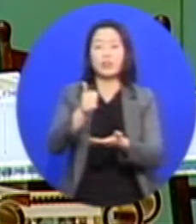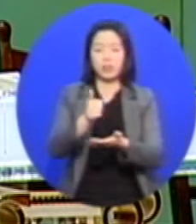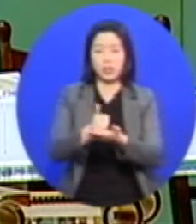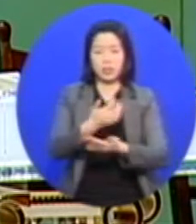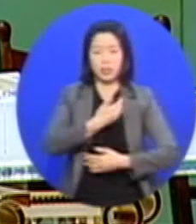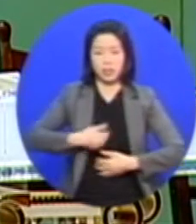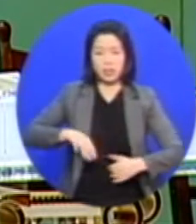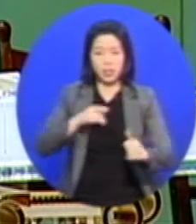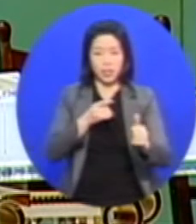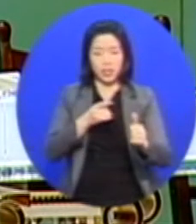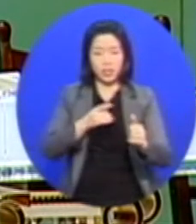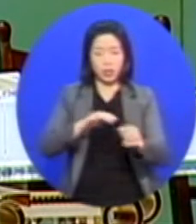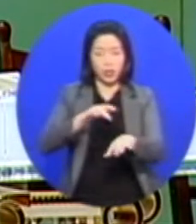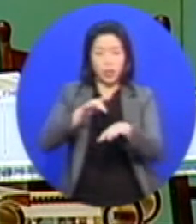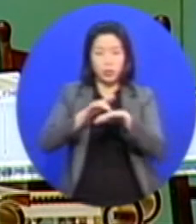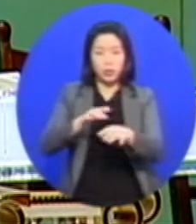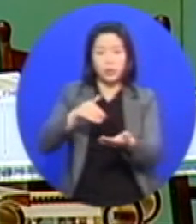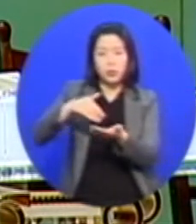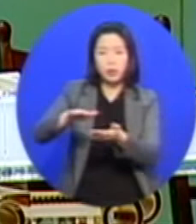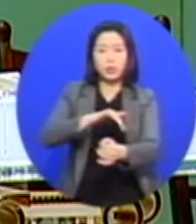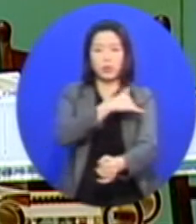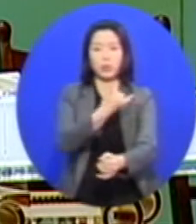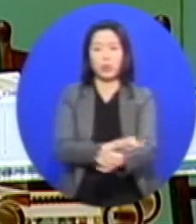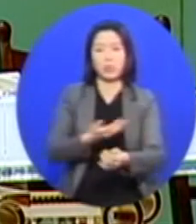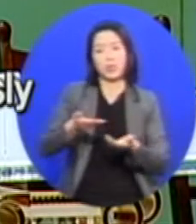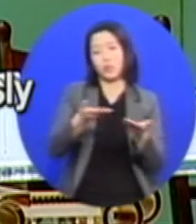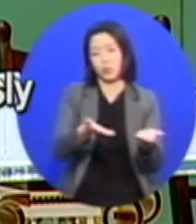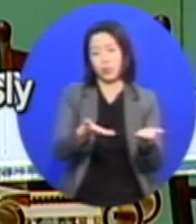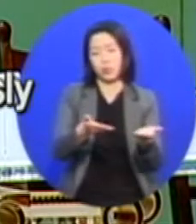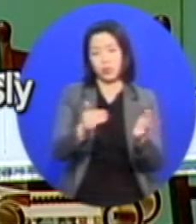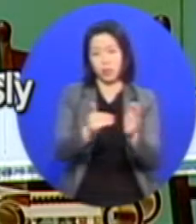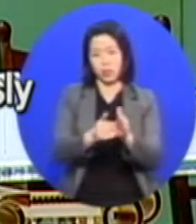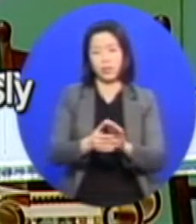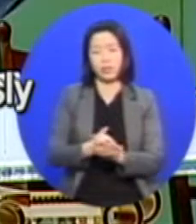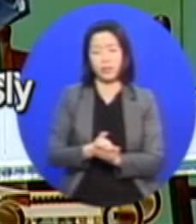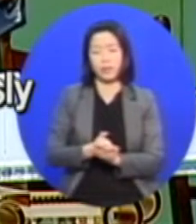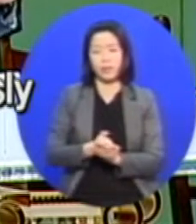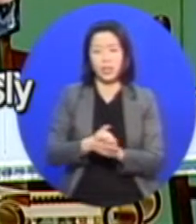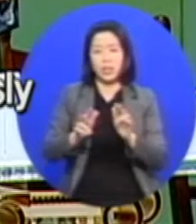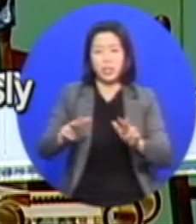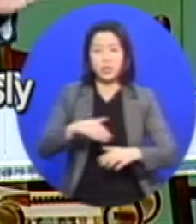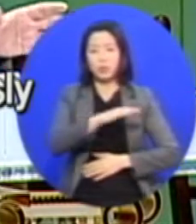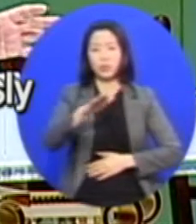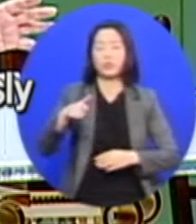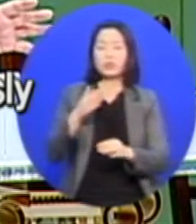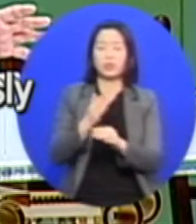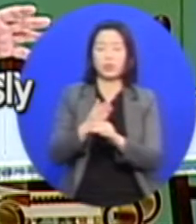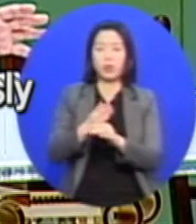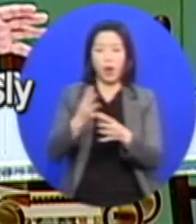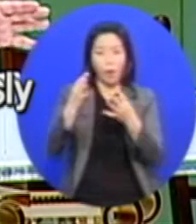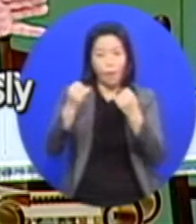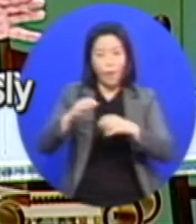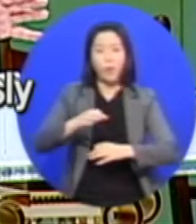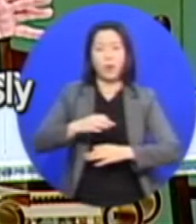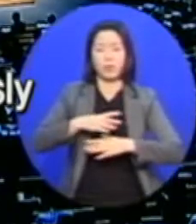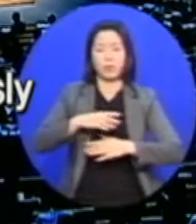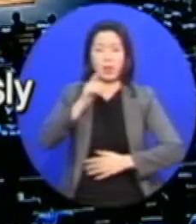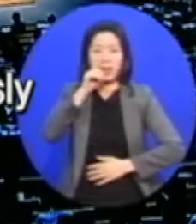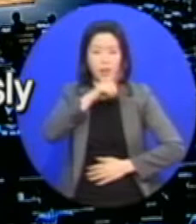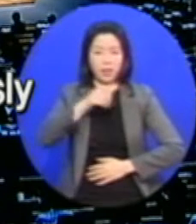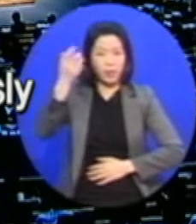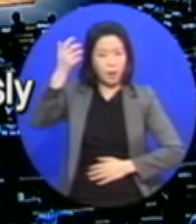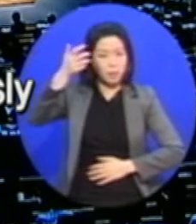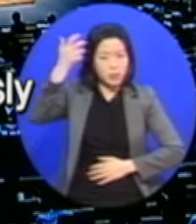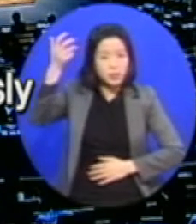귀신을 내어 쫓는 권세를 주신 거예요 지금 우리 가운데에 얼마나 무섭도록 악한 영이